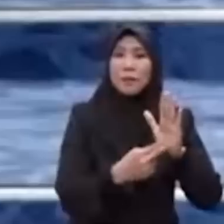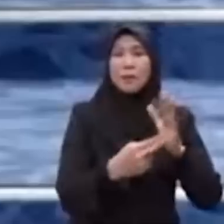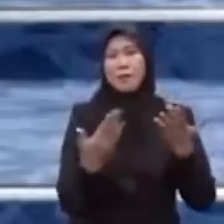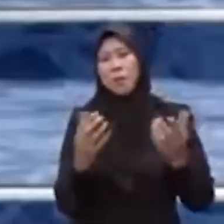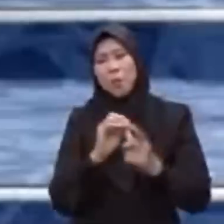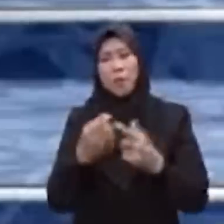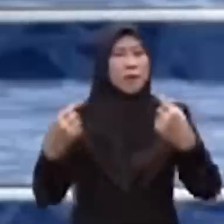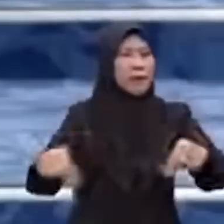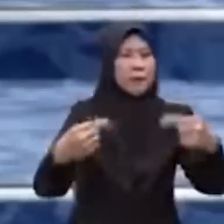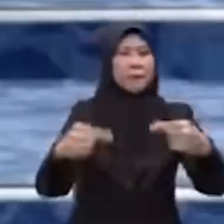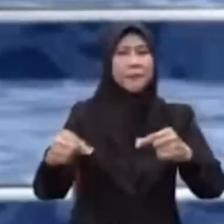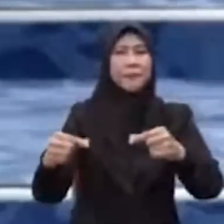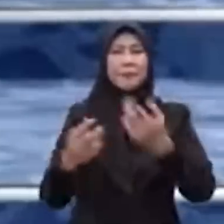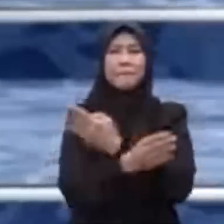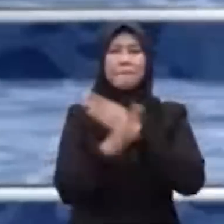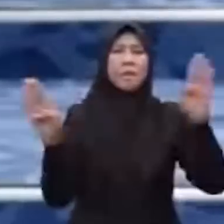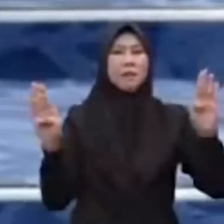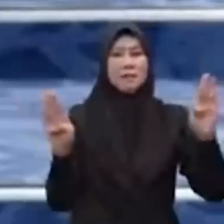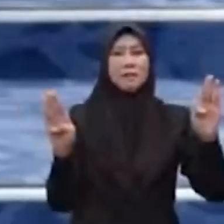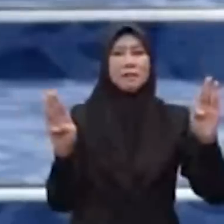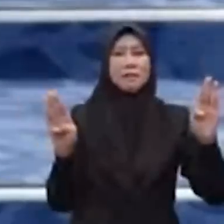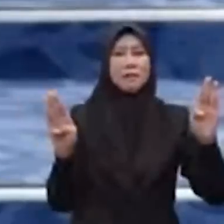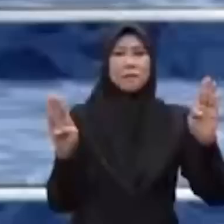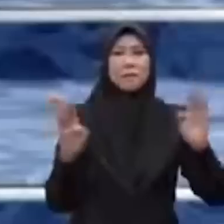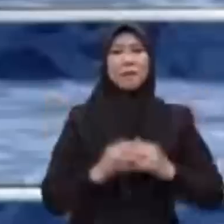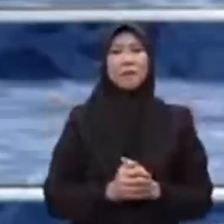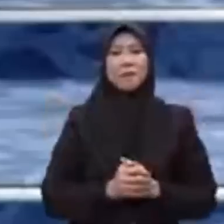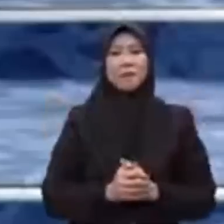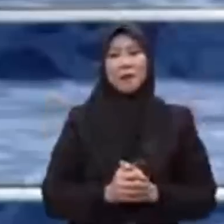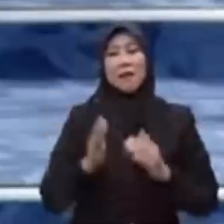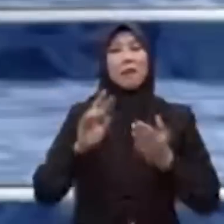gambling ini bebas daripada political Petronas